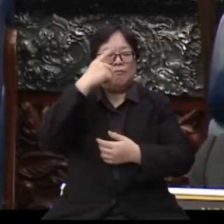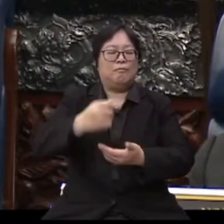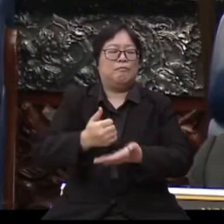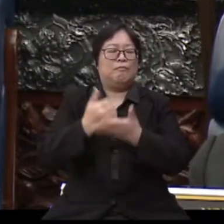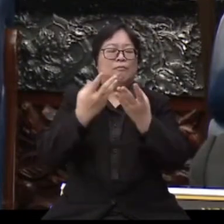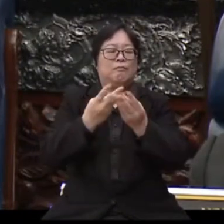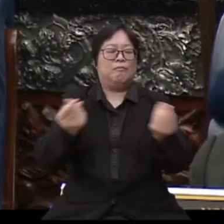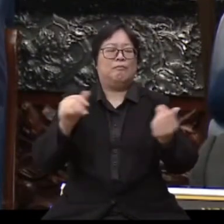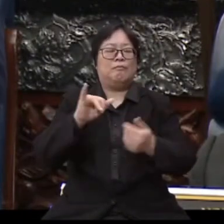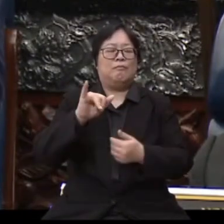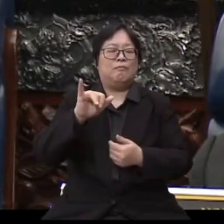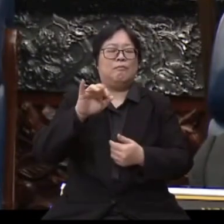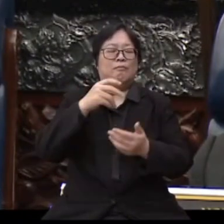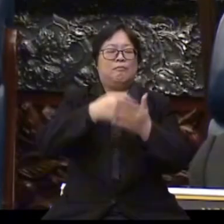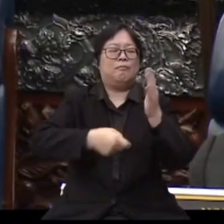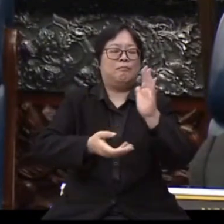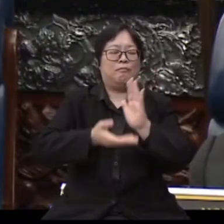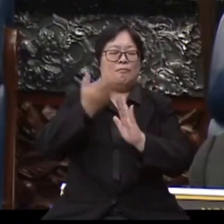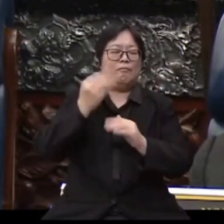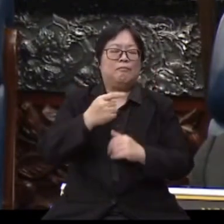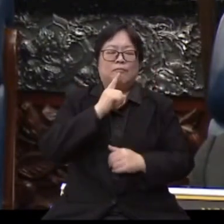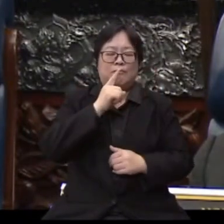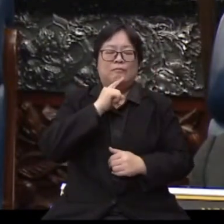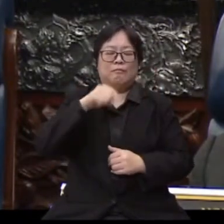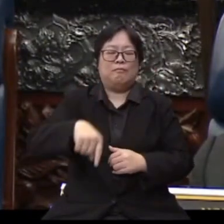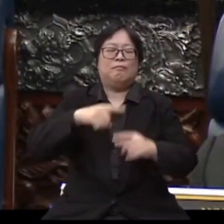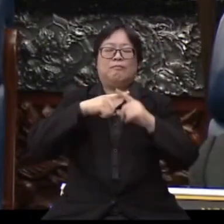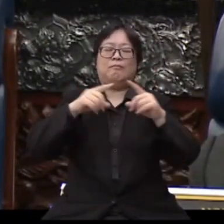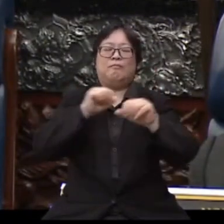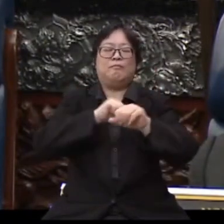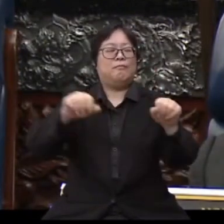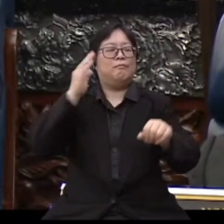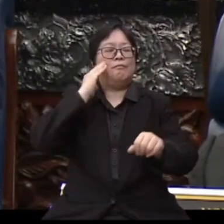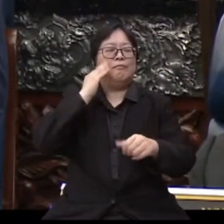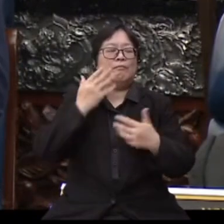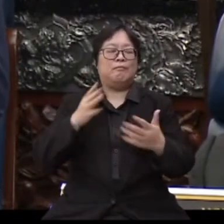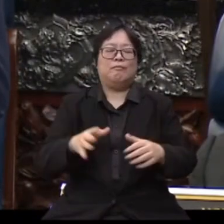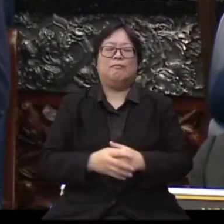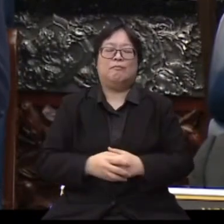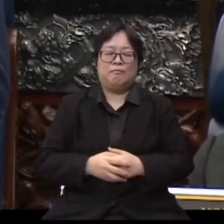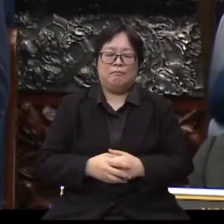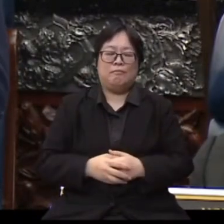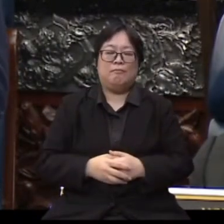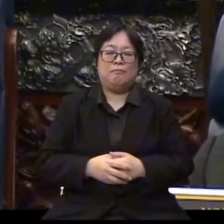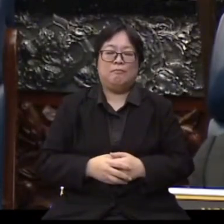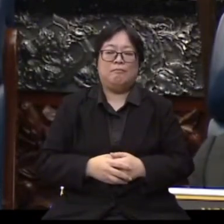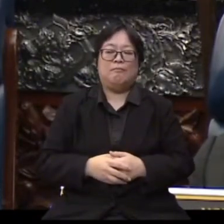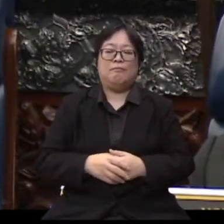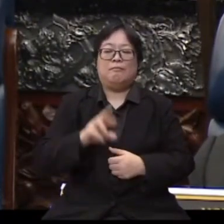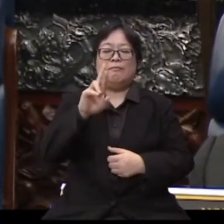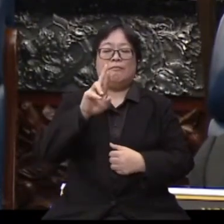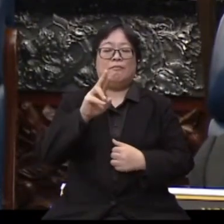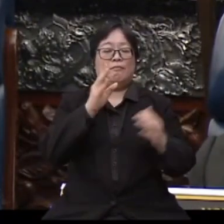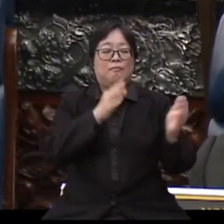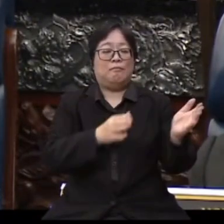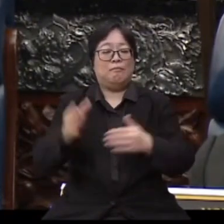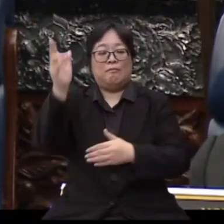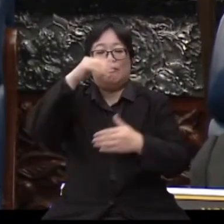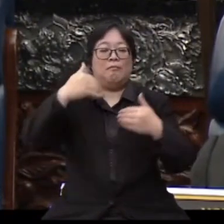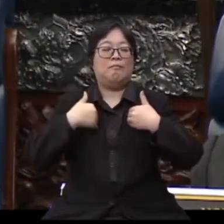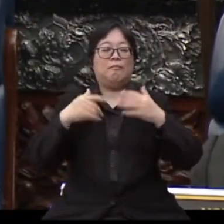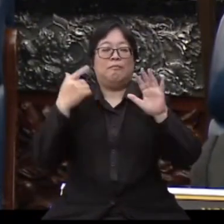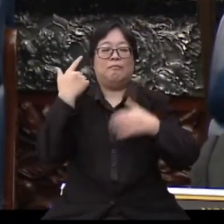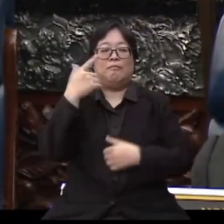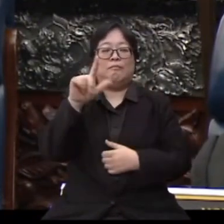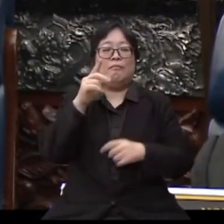inflasi. Dan saya pasti Dewan sudah sedia maklum dalam perancangan kerajaan ada